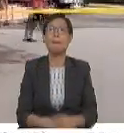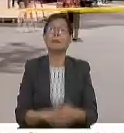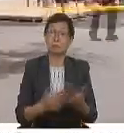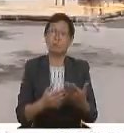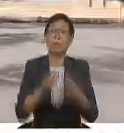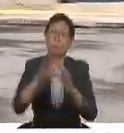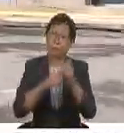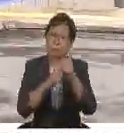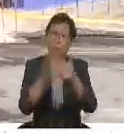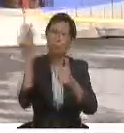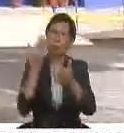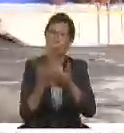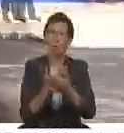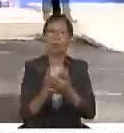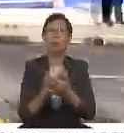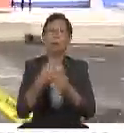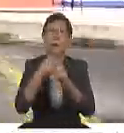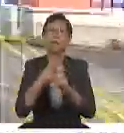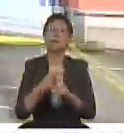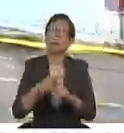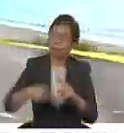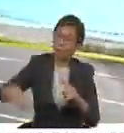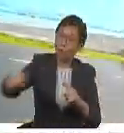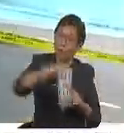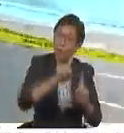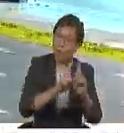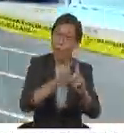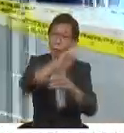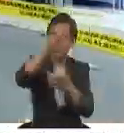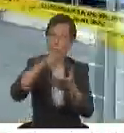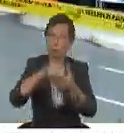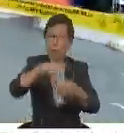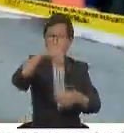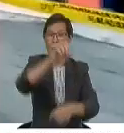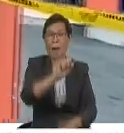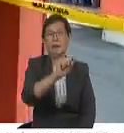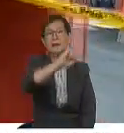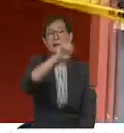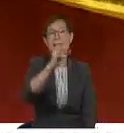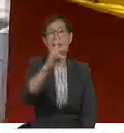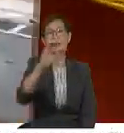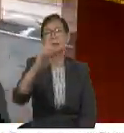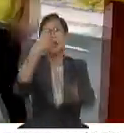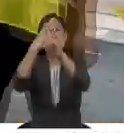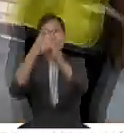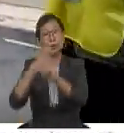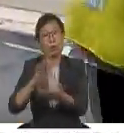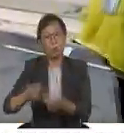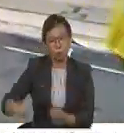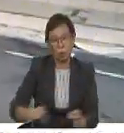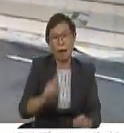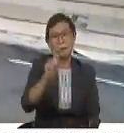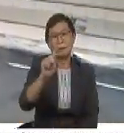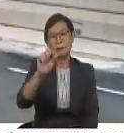suasana norma baharu. Jadi untuk makluman, pusat mengundi di SJKC Chung Hua Sungai Tapang ini